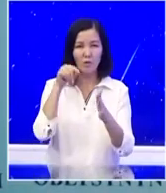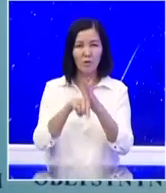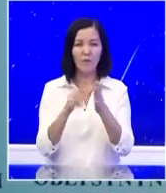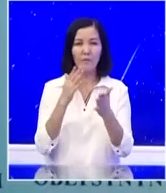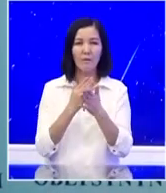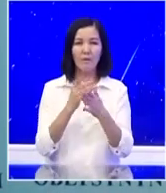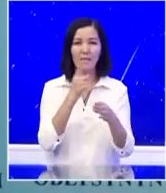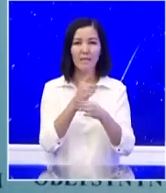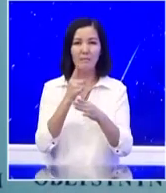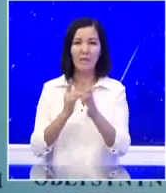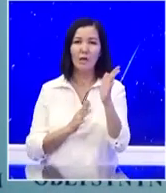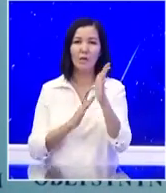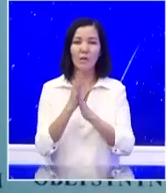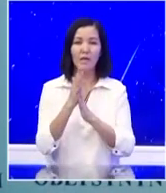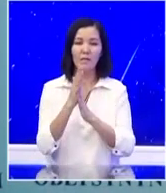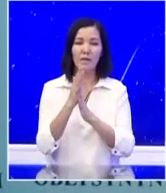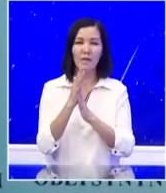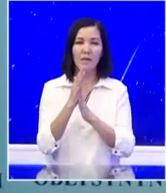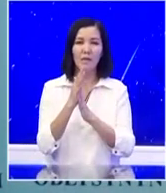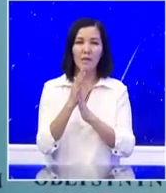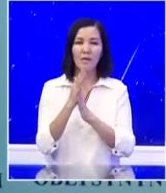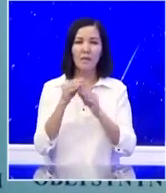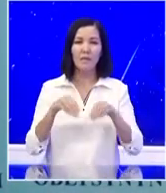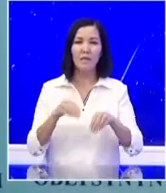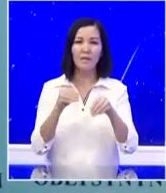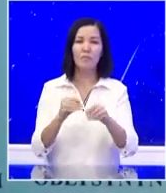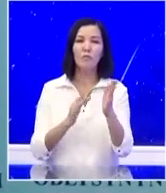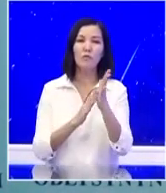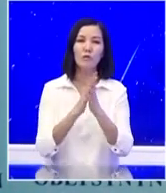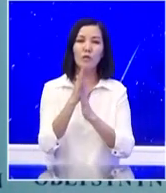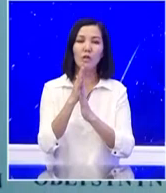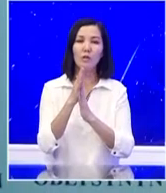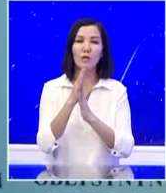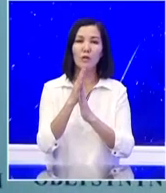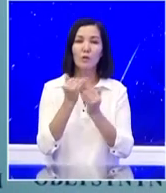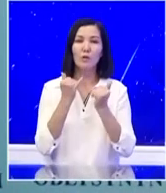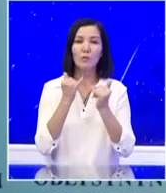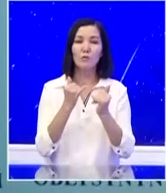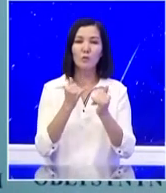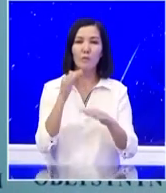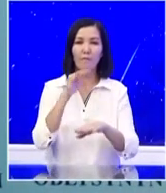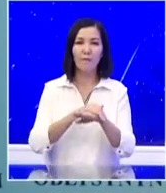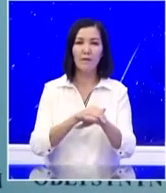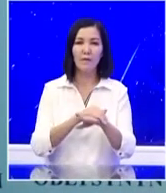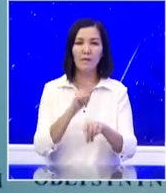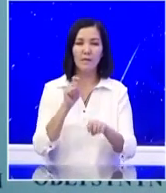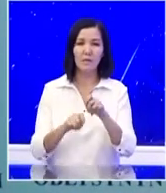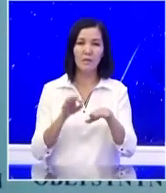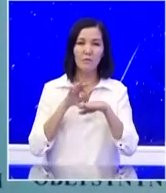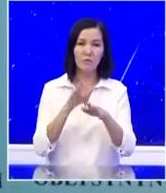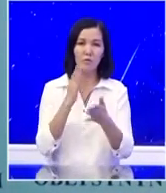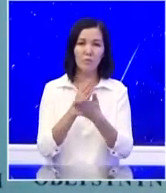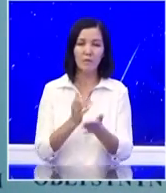тыйым салынған өсімдіктерді заңсыз егіп өсіру бойынша материалдар тіркеліп, тергеу амалдары жүргізіліп